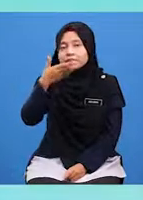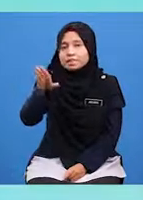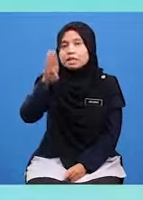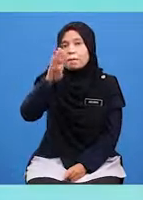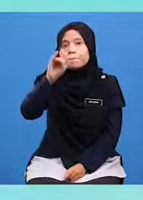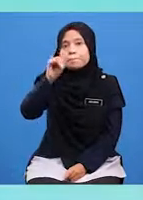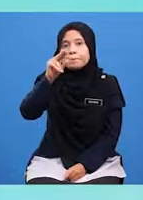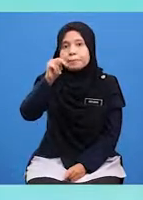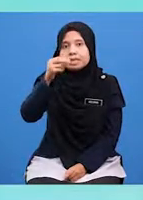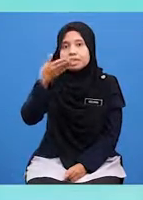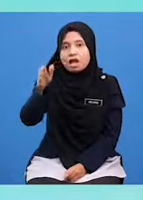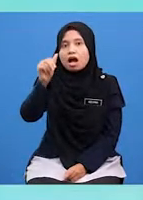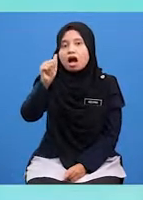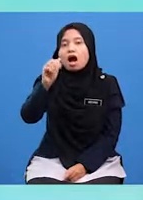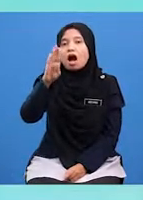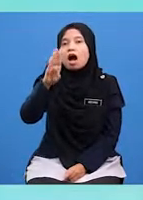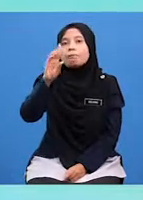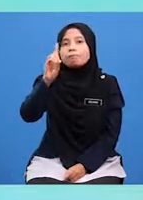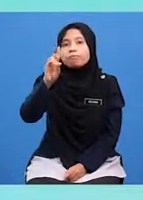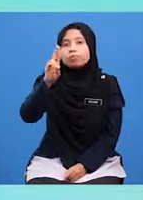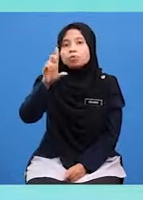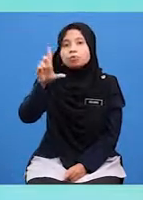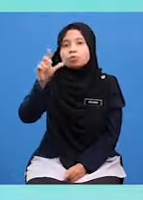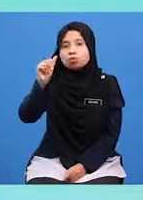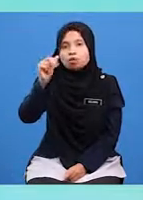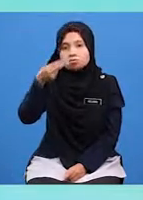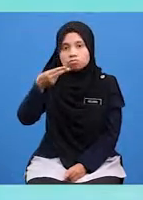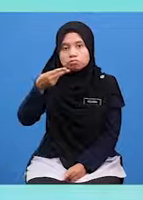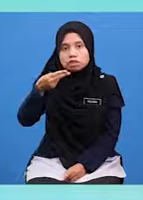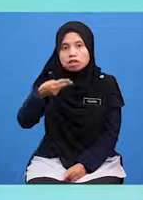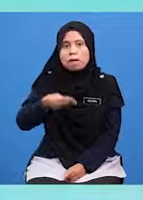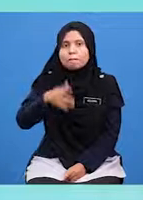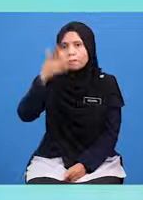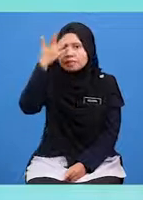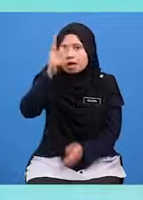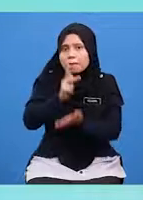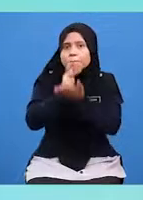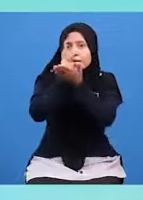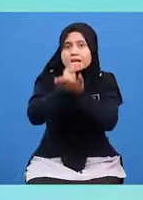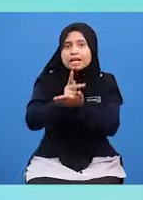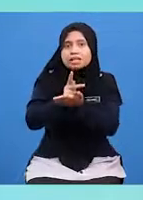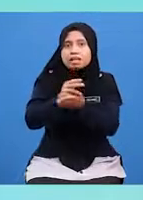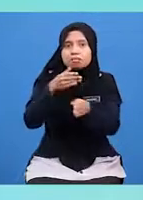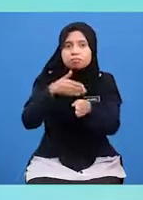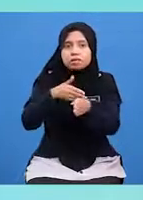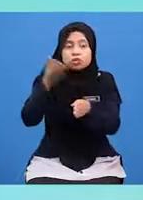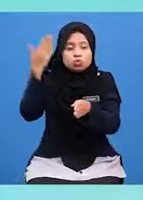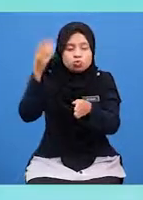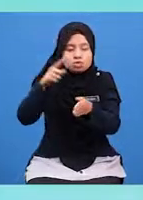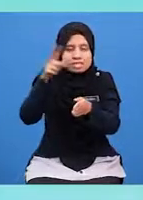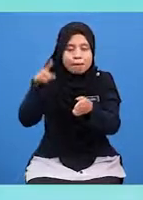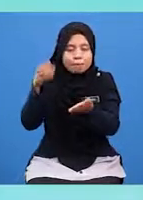Tanji, merupakan antara tokoh pelayar Islam terawal yang muncul pada zaman